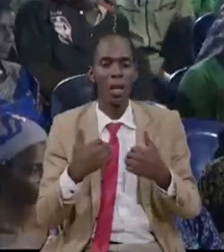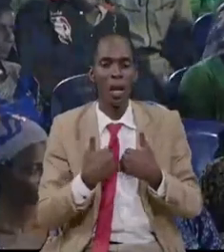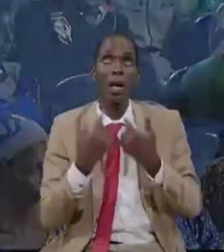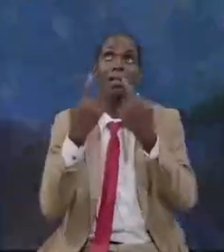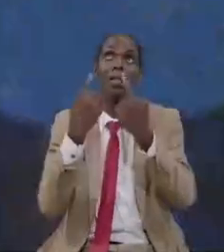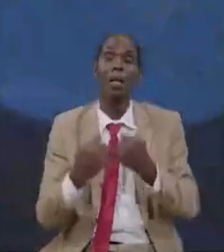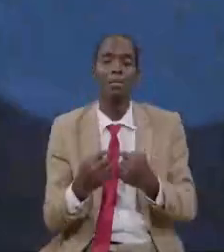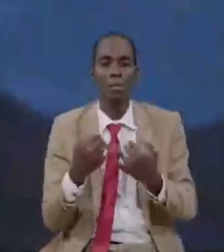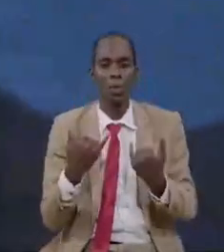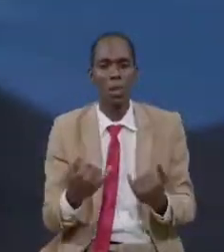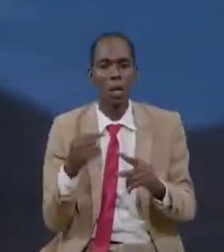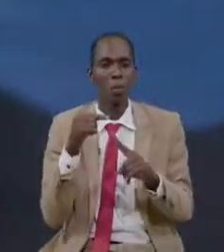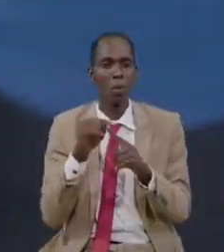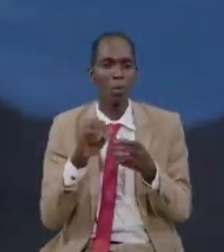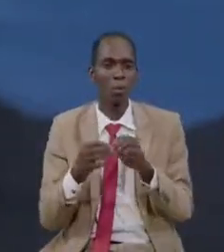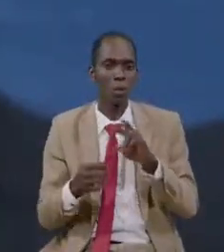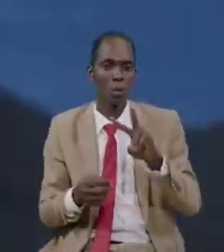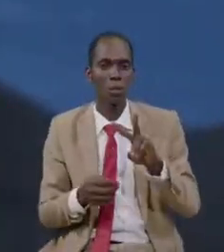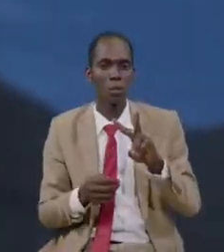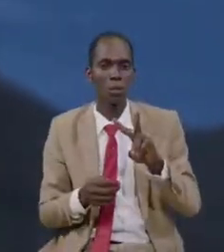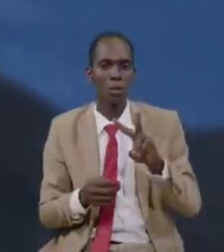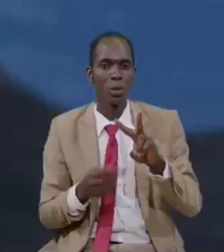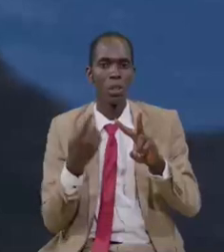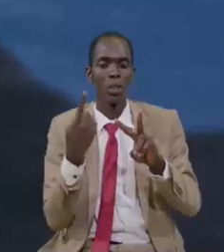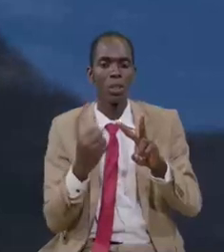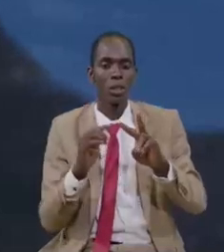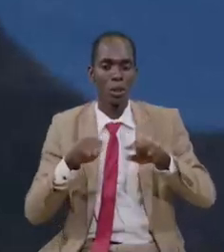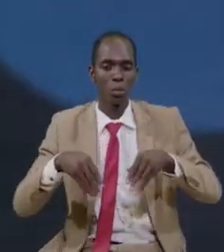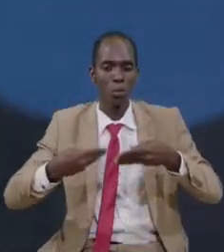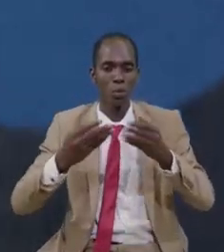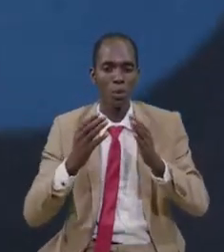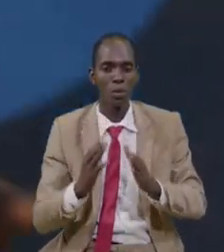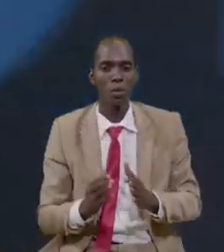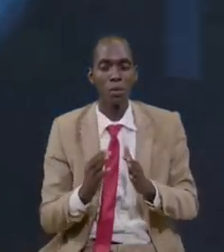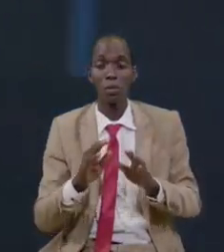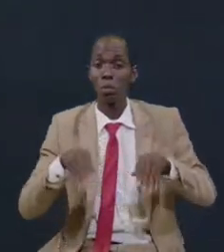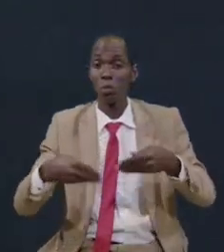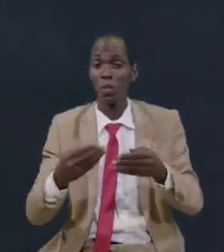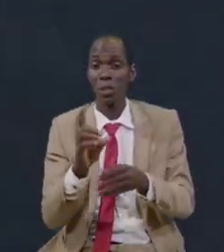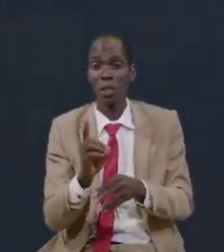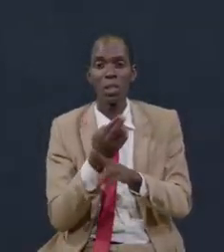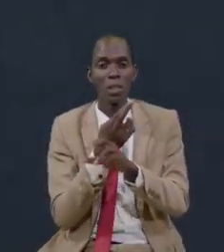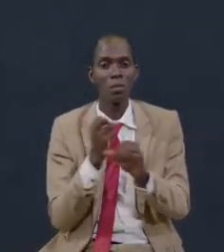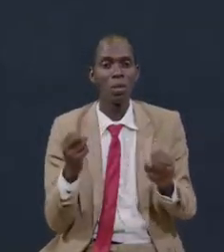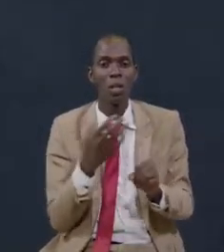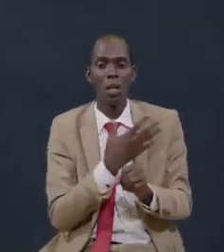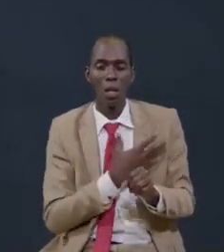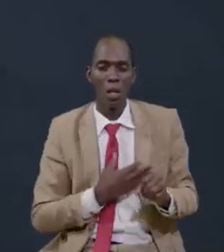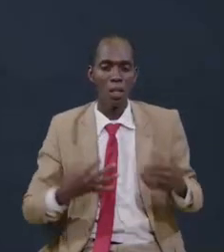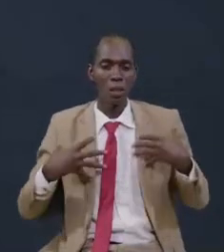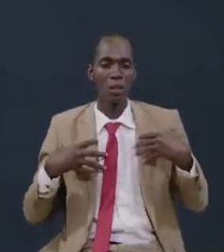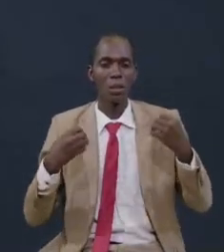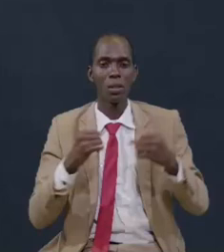Deuxième point maintenant. La rédemption pourvue et la guérison, le rétablissement de